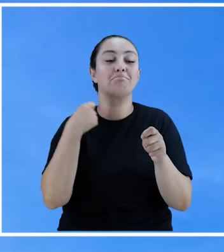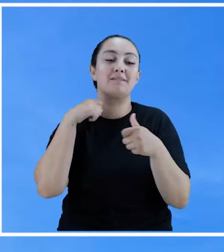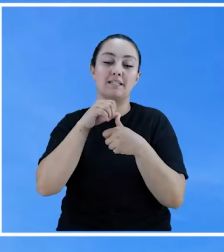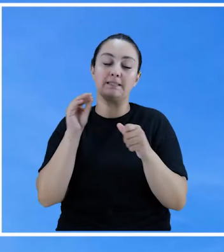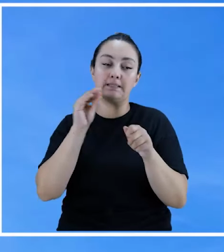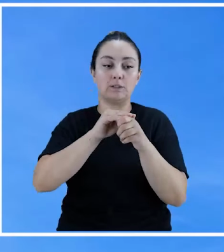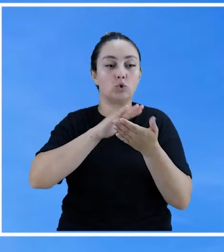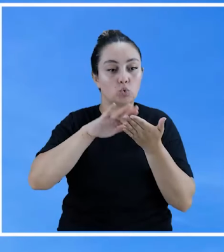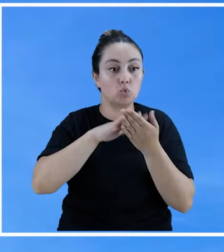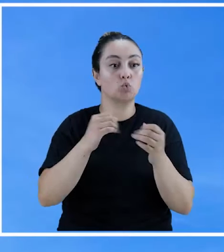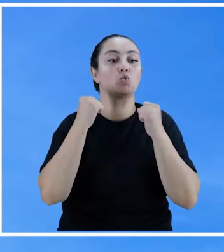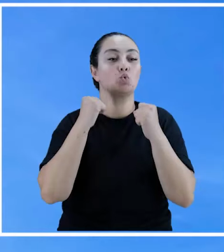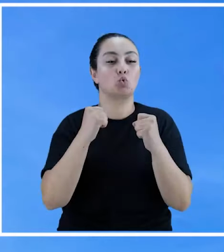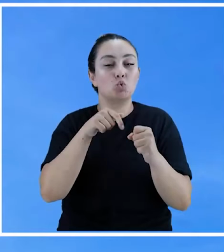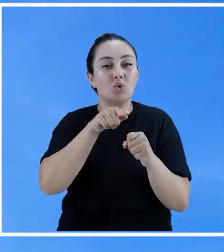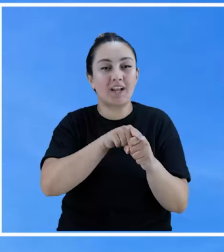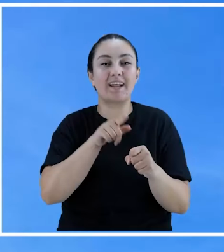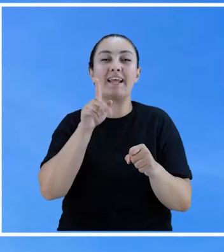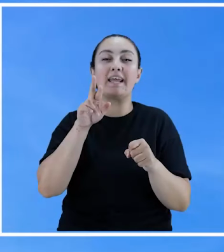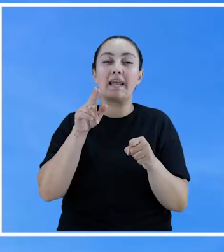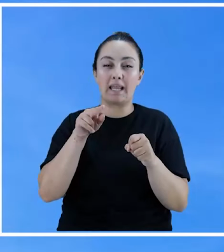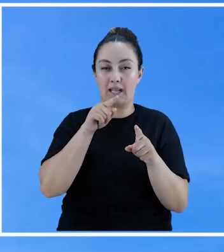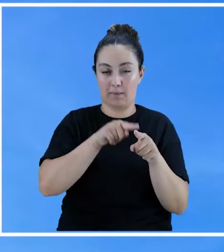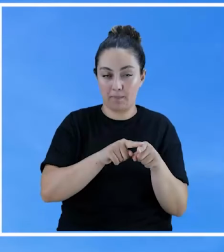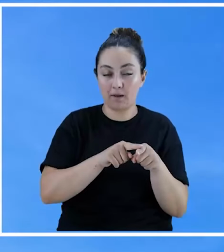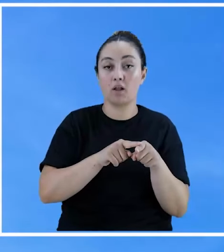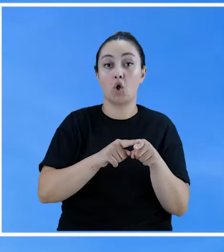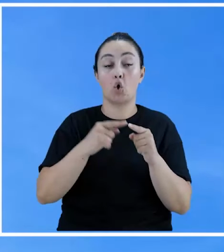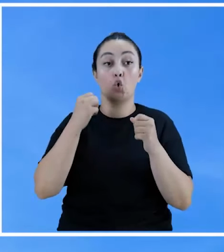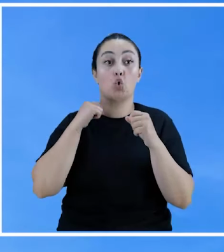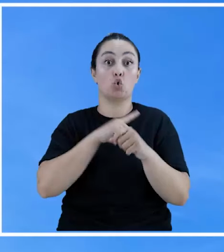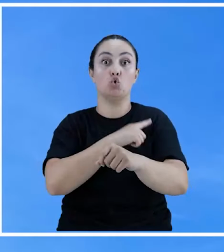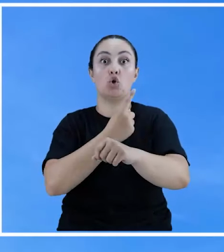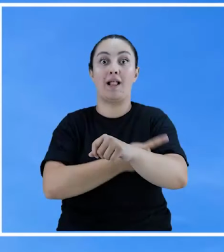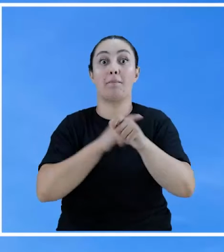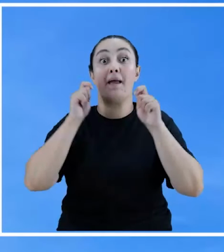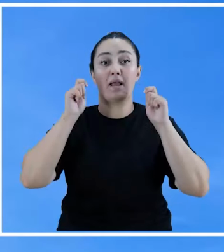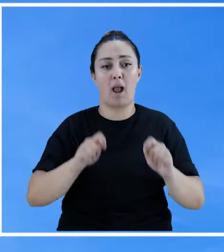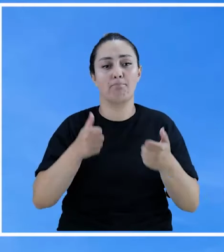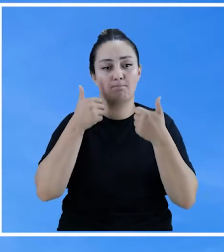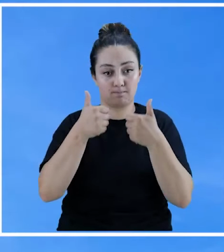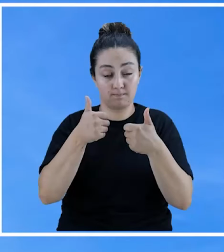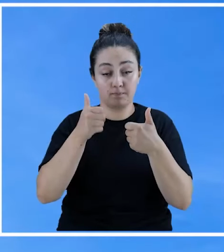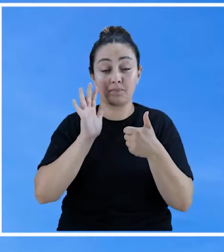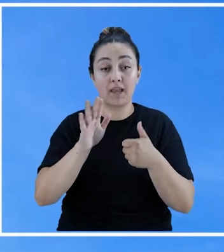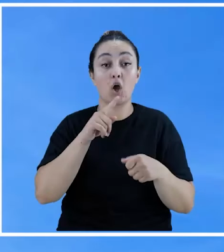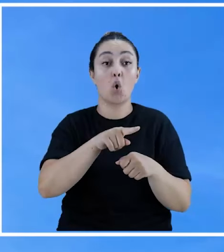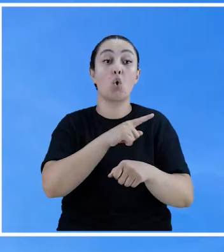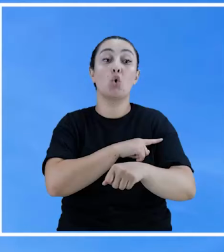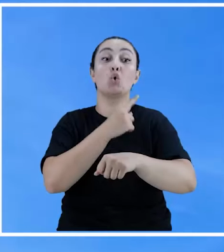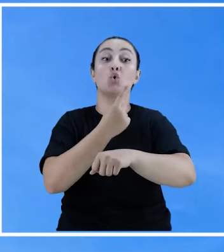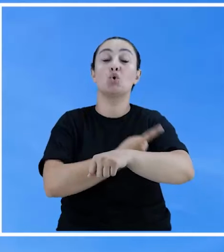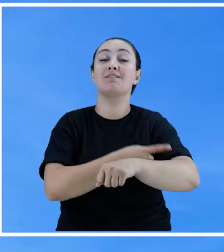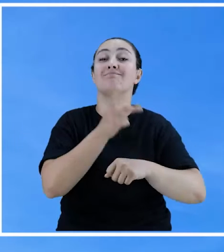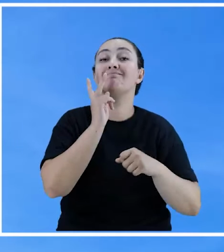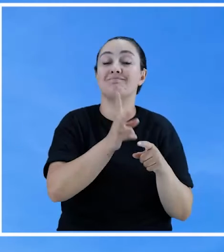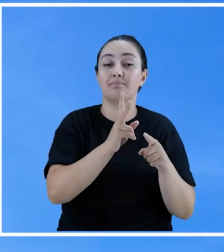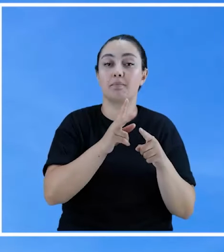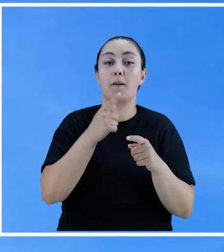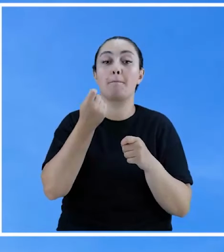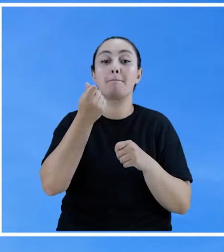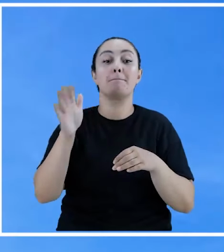ya da mevcut bulunan zemin ortamının güçlendirilmesi şeklinde güçlendirmeler yapılabiliyor. Fakat o